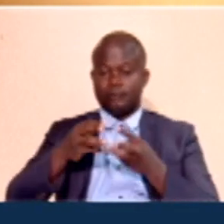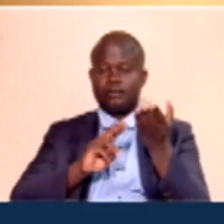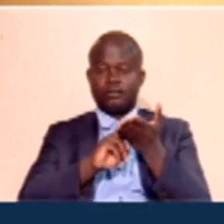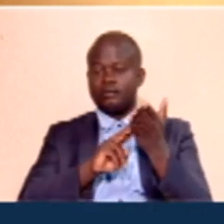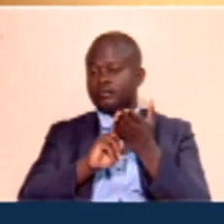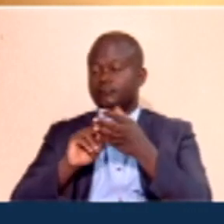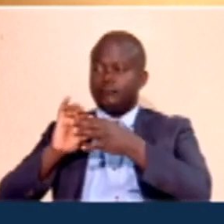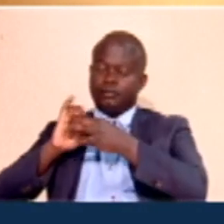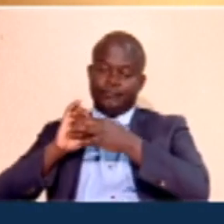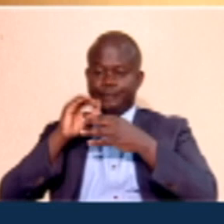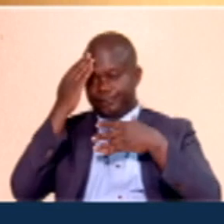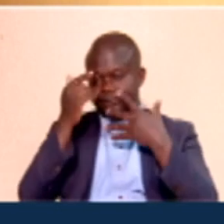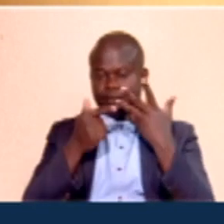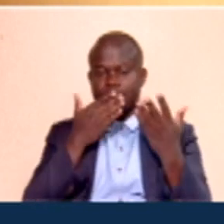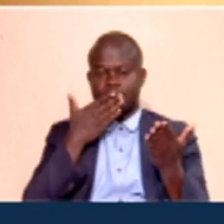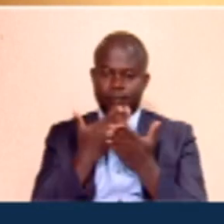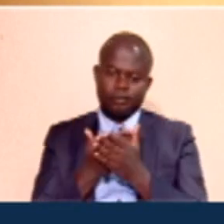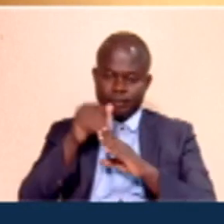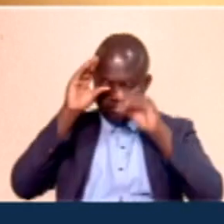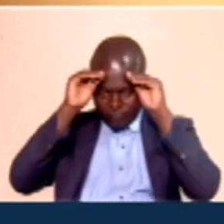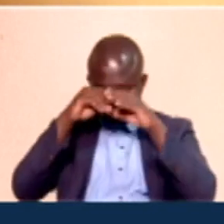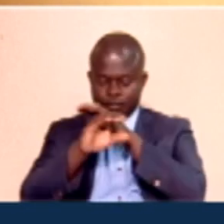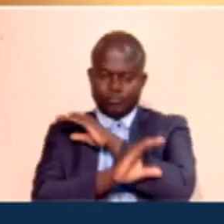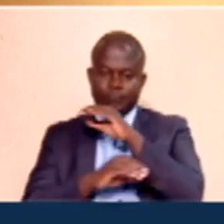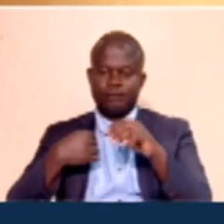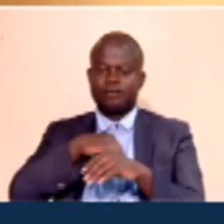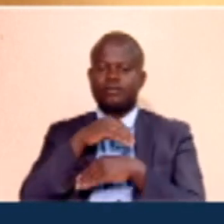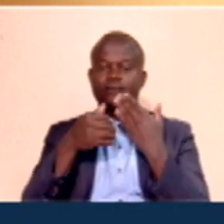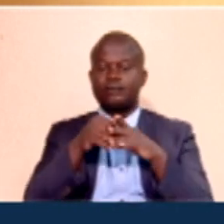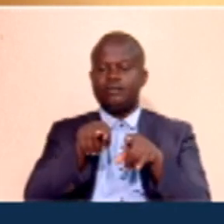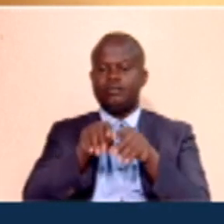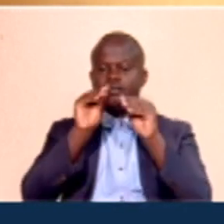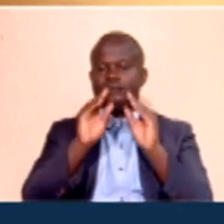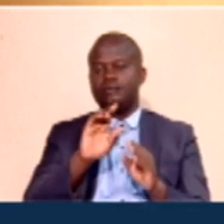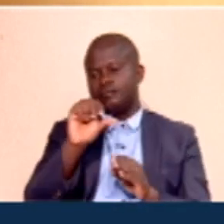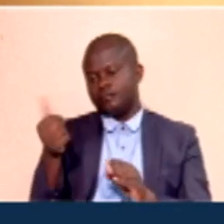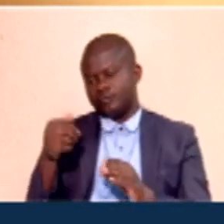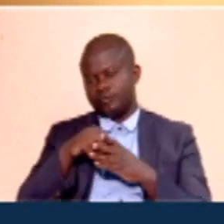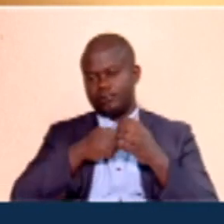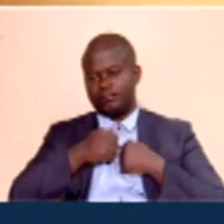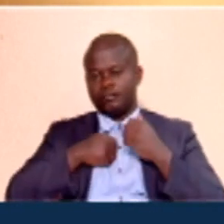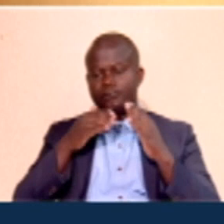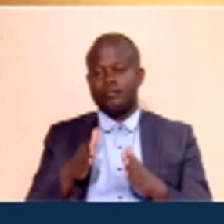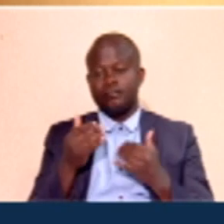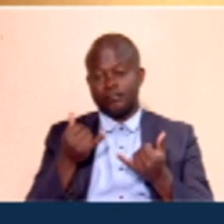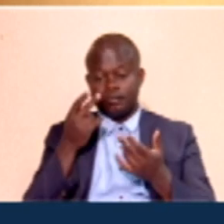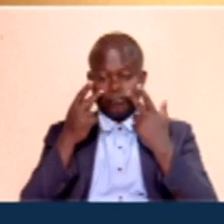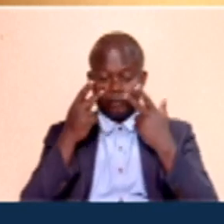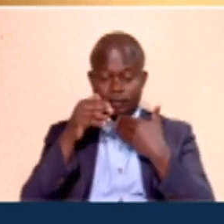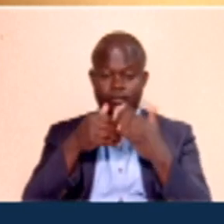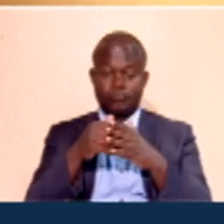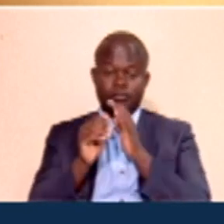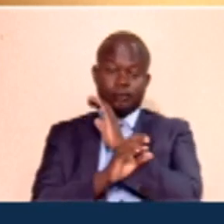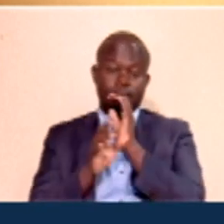networks kugira ngo natwe ibyiza byo twigiye muri iki gihugu natwe tubyigishe abacu bo mu Rwanda. So urarankatwe iki gihugu